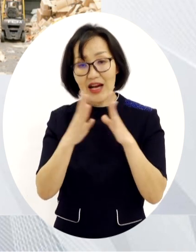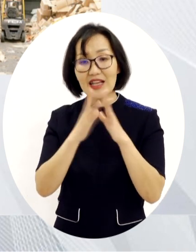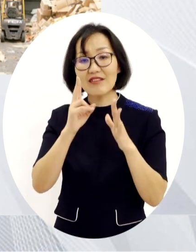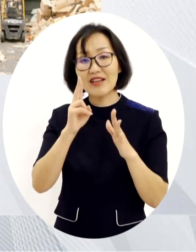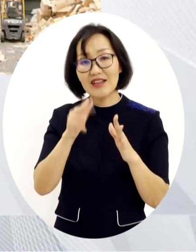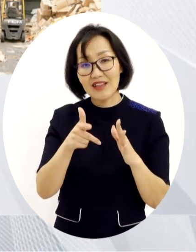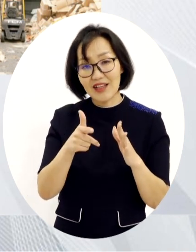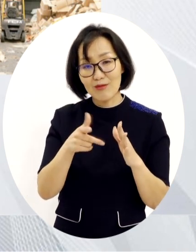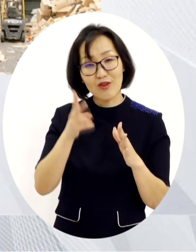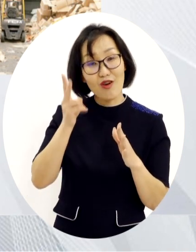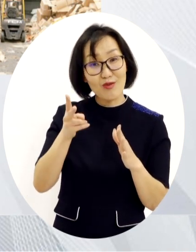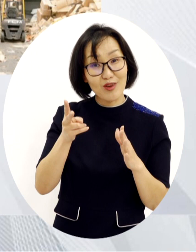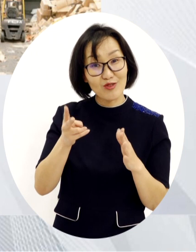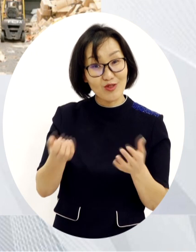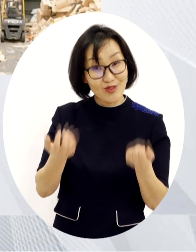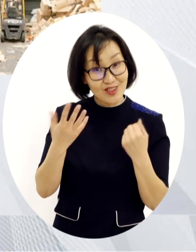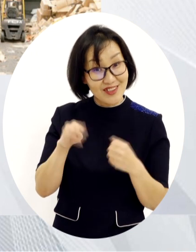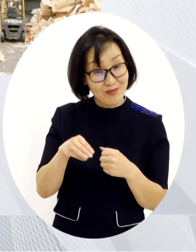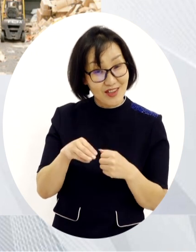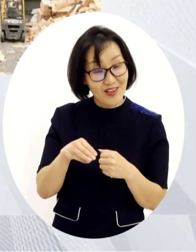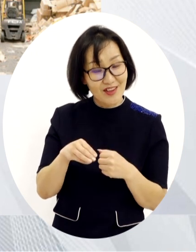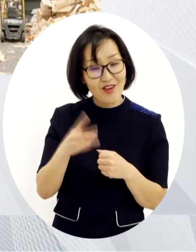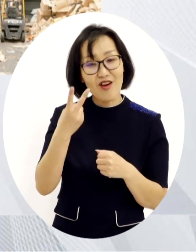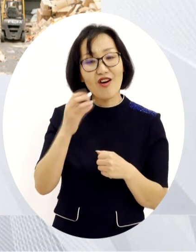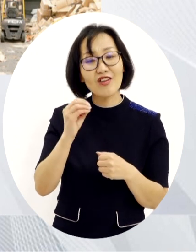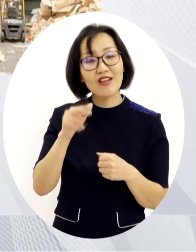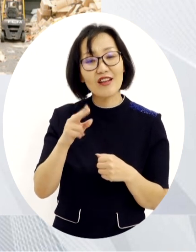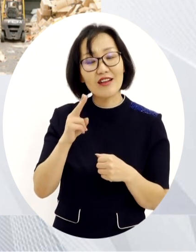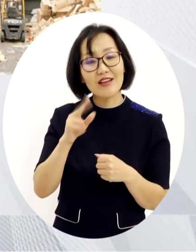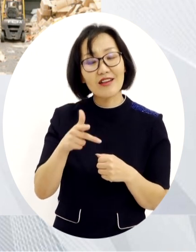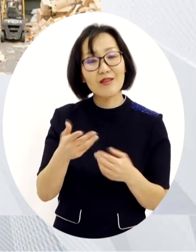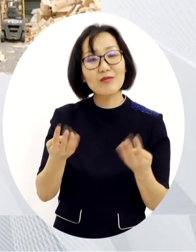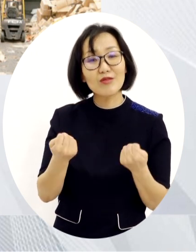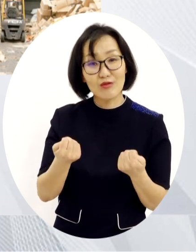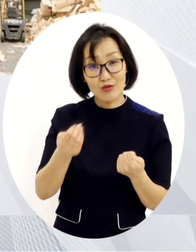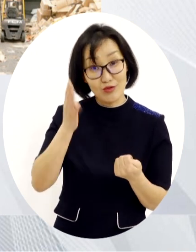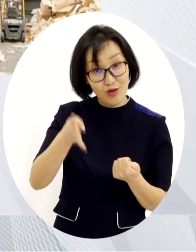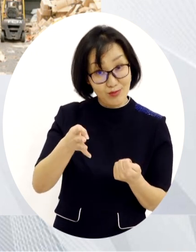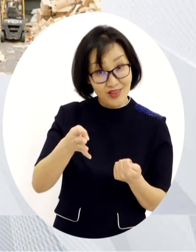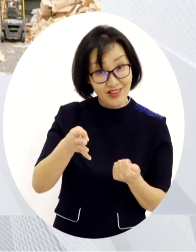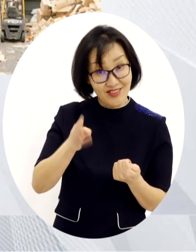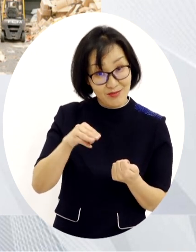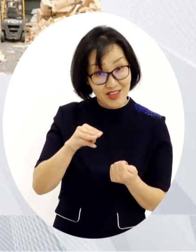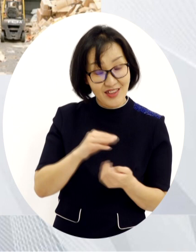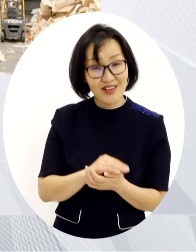кг-ыг цуглуулахад 2000 төгрөгтэй болсон байна. 20 кг-ыг цуглуулахад